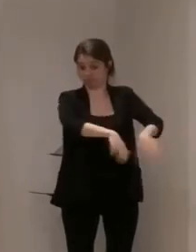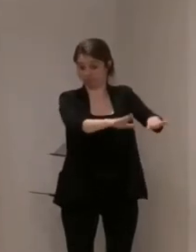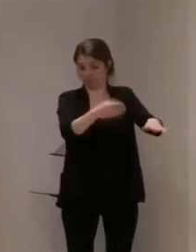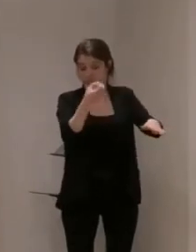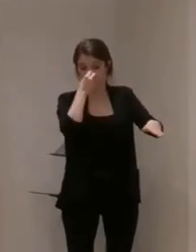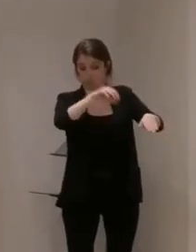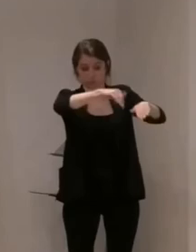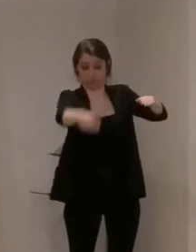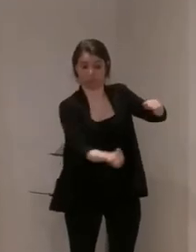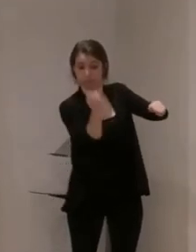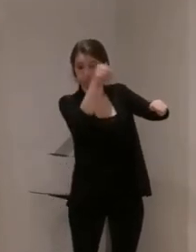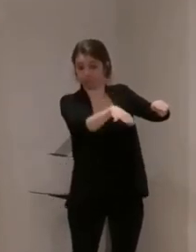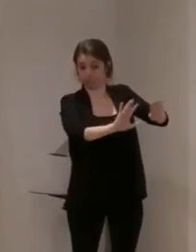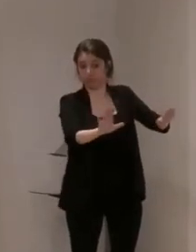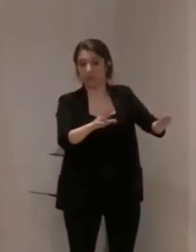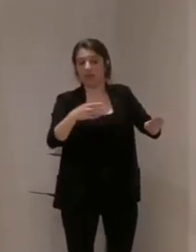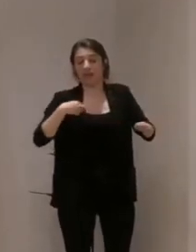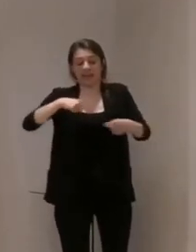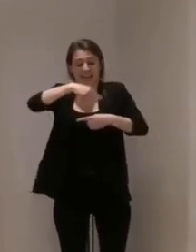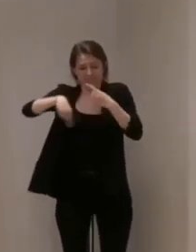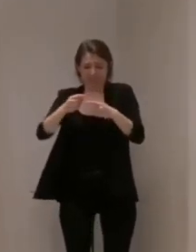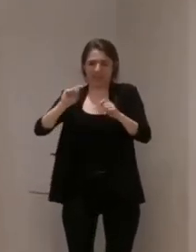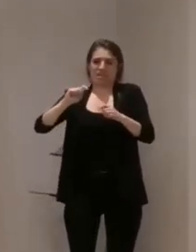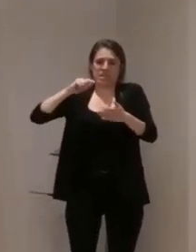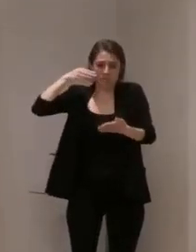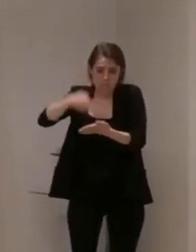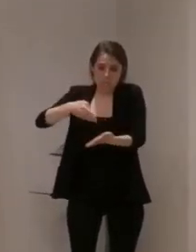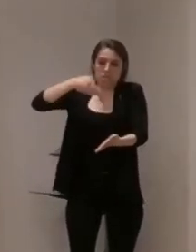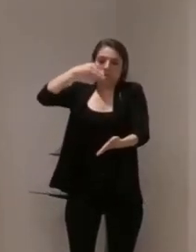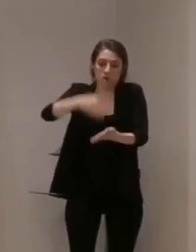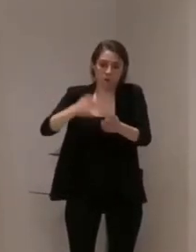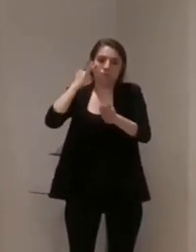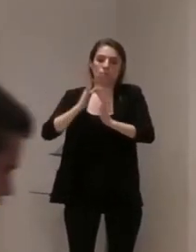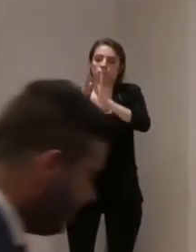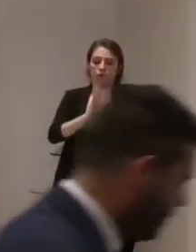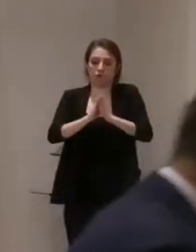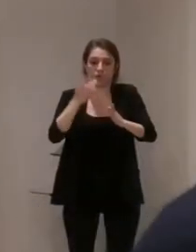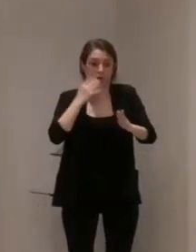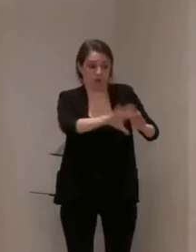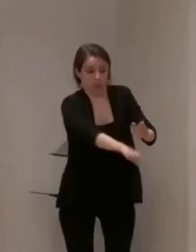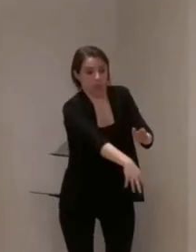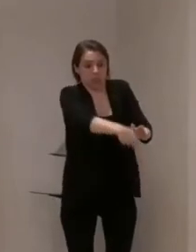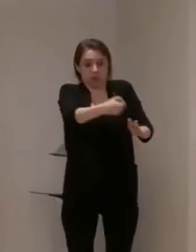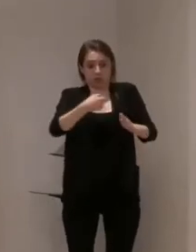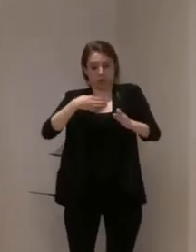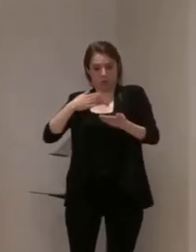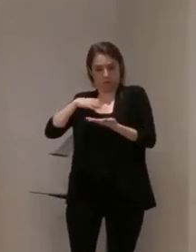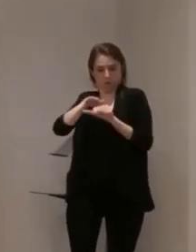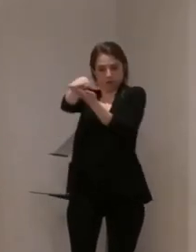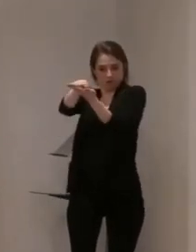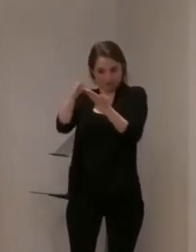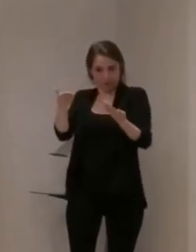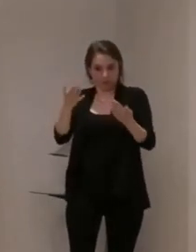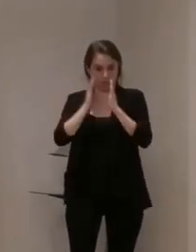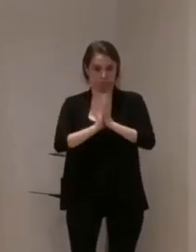Allà la família ha intentat per tots els mitjans aconseguir que se'l pugui desenterrar i portar-se a la casa i a la Granada i